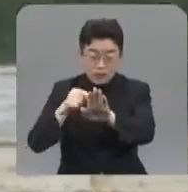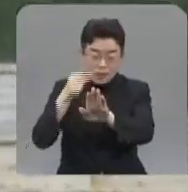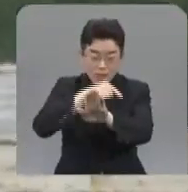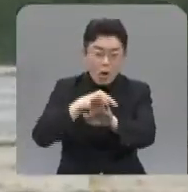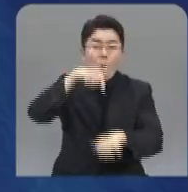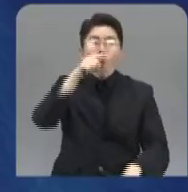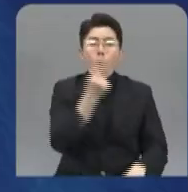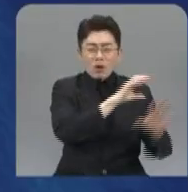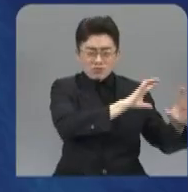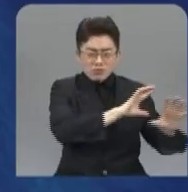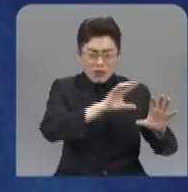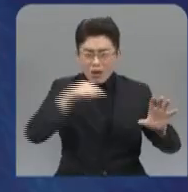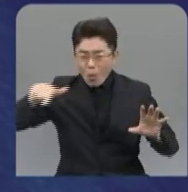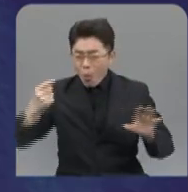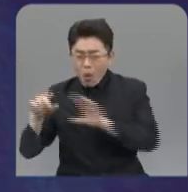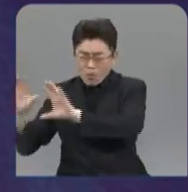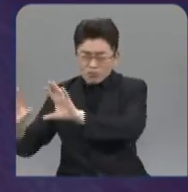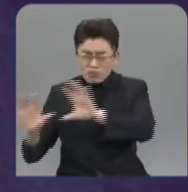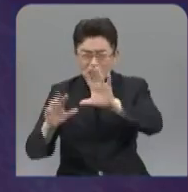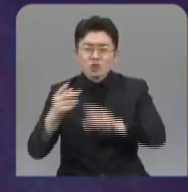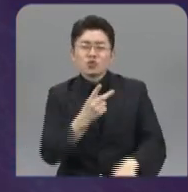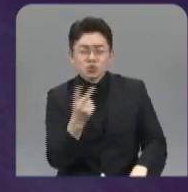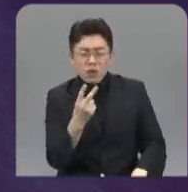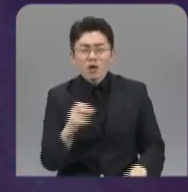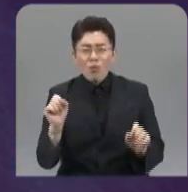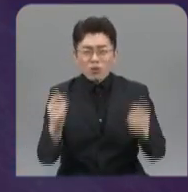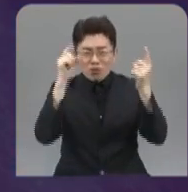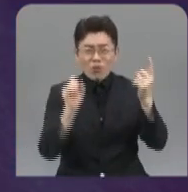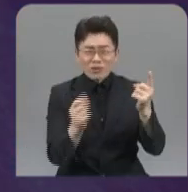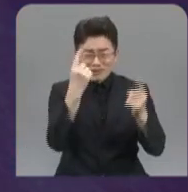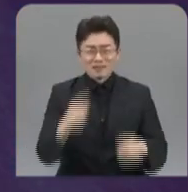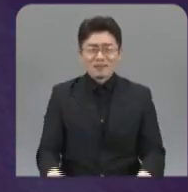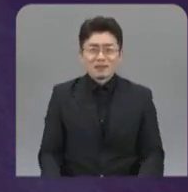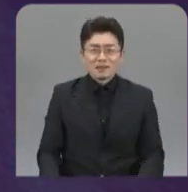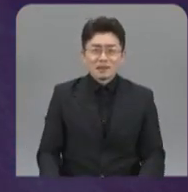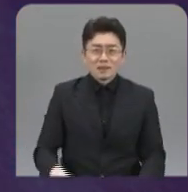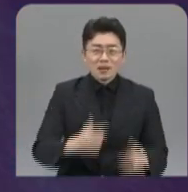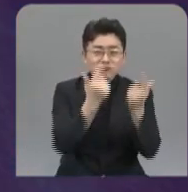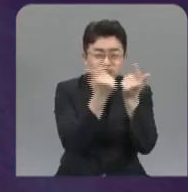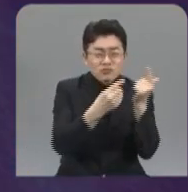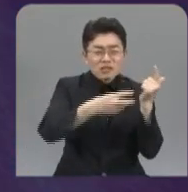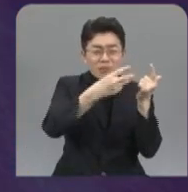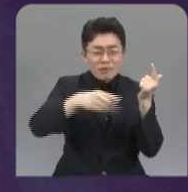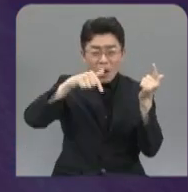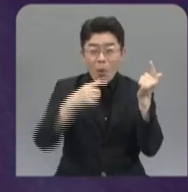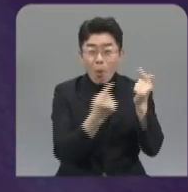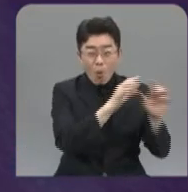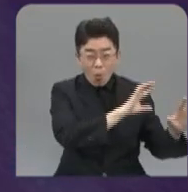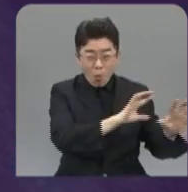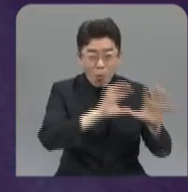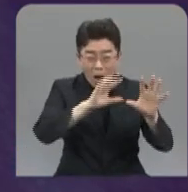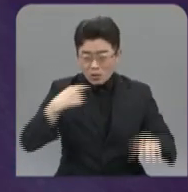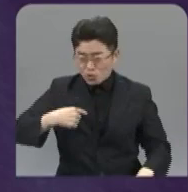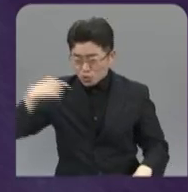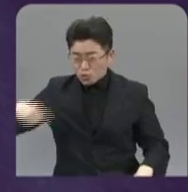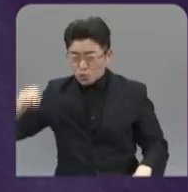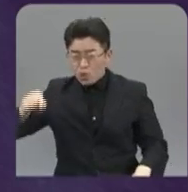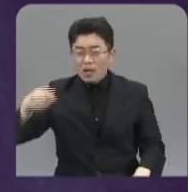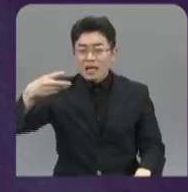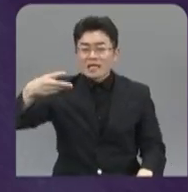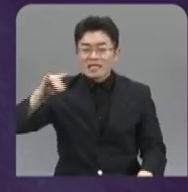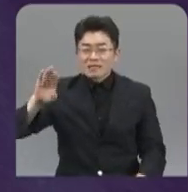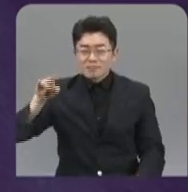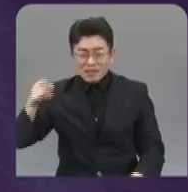anticyclone qui recouvre la péninsule coréenne la rencontre entre l'anticyclone du Pacifique Nord et la pression atmosphérique